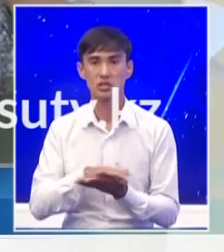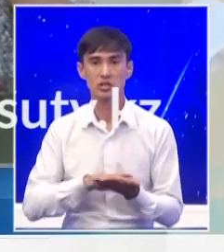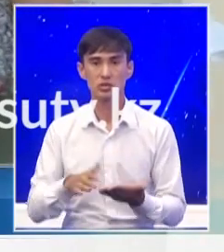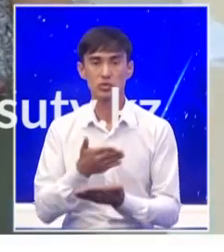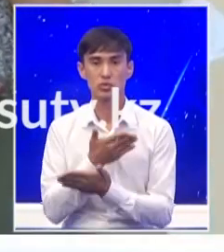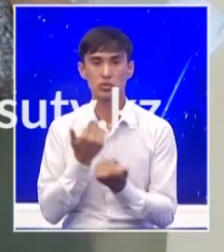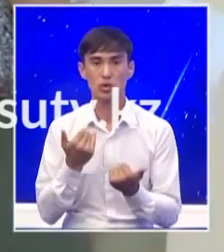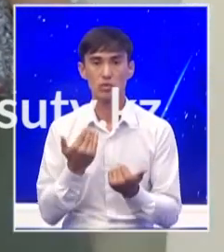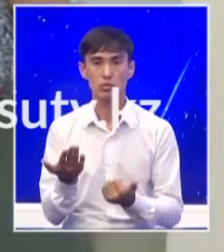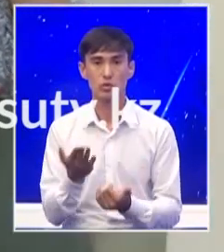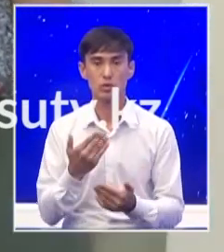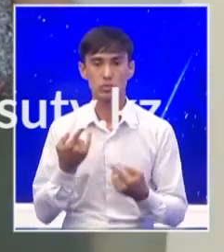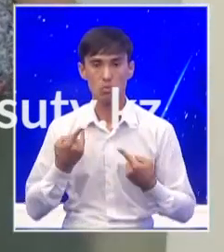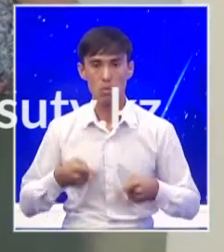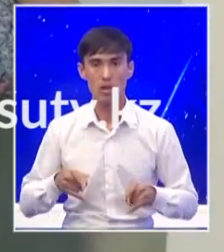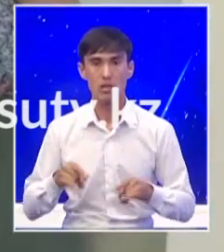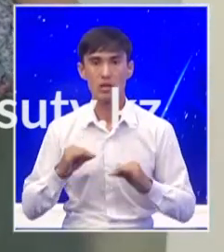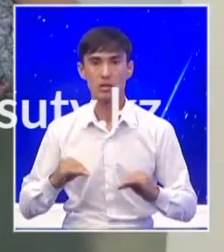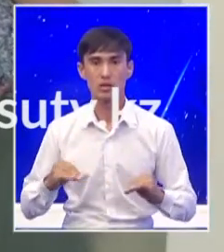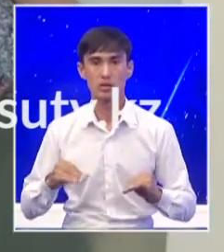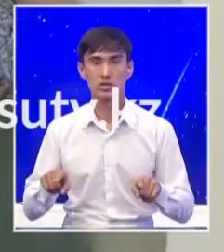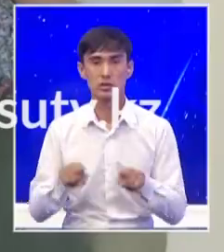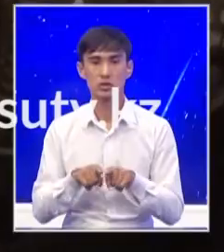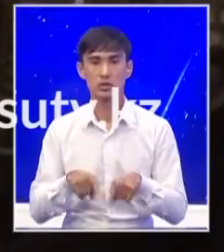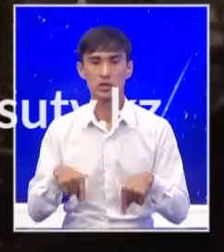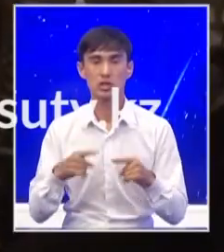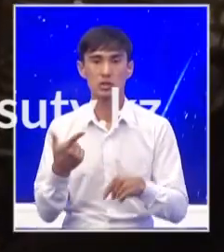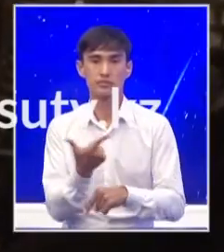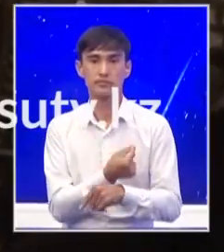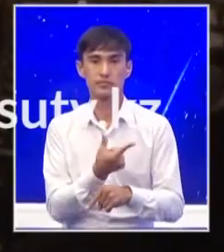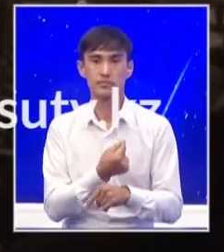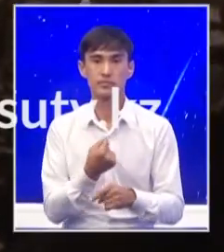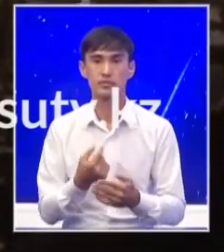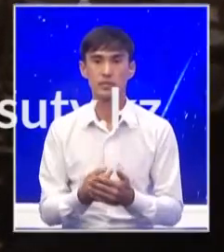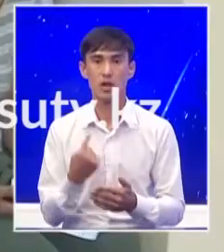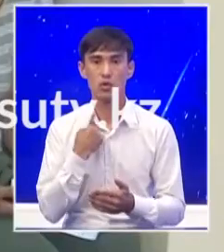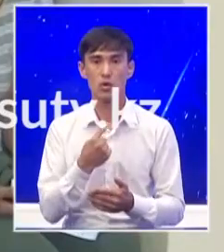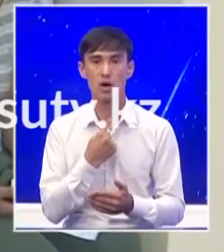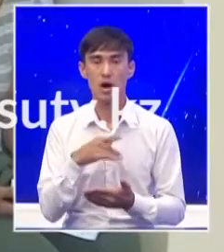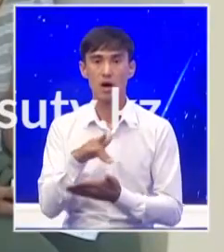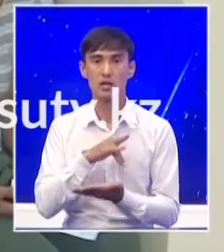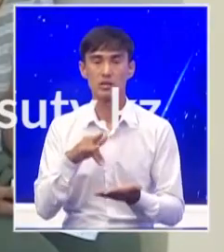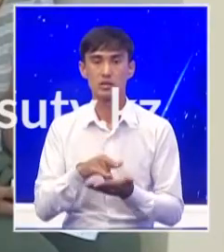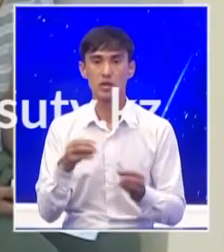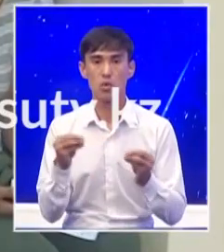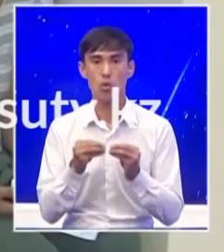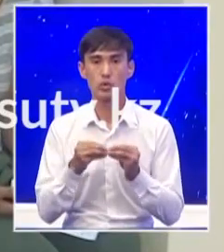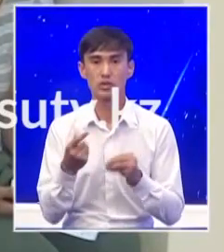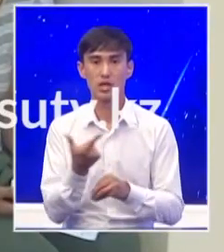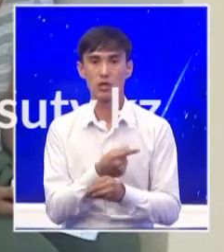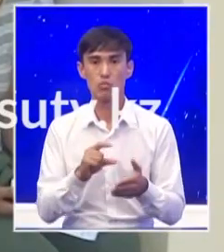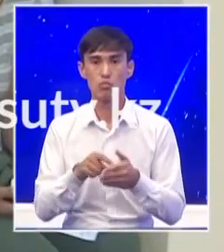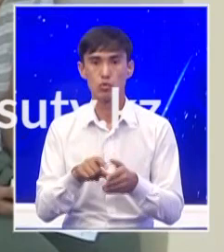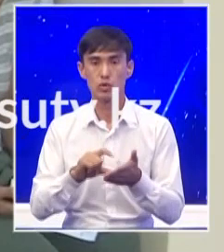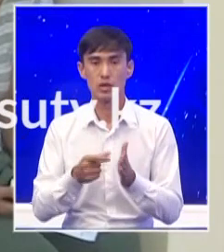біз балалар дүниеге келе салып, ісімен еге бастаймыз. Талдықорған қаласында 10 шақты жаңағы егу пункттері